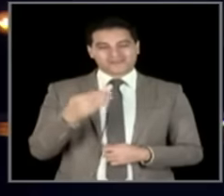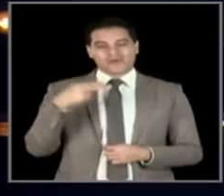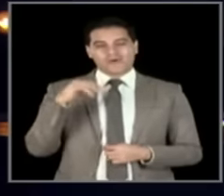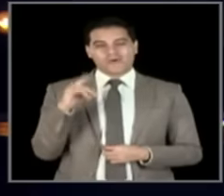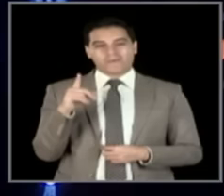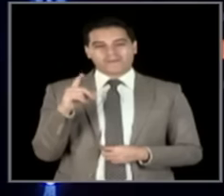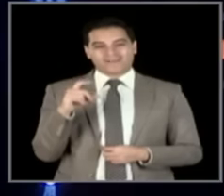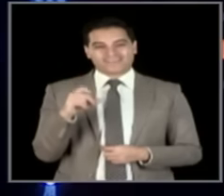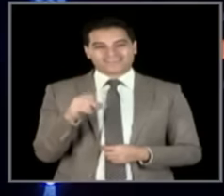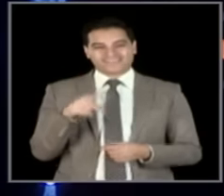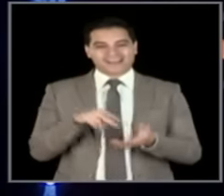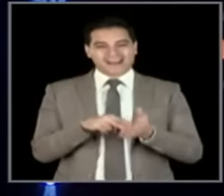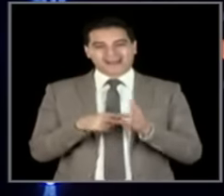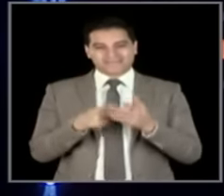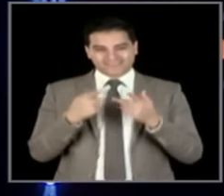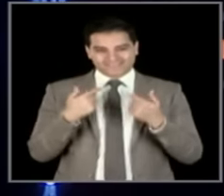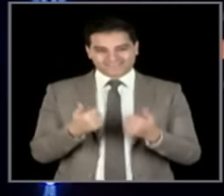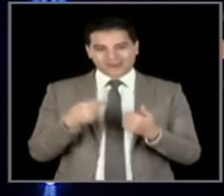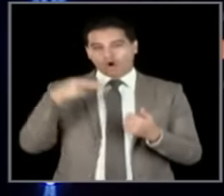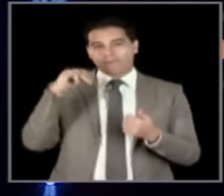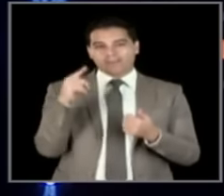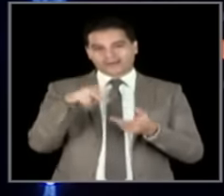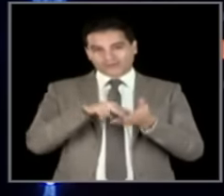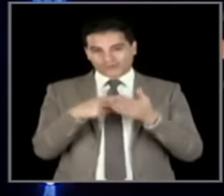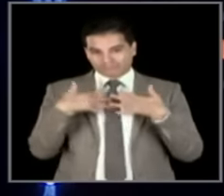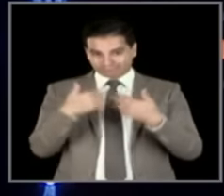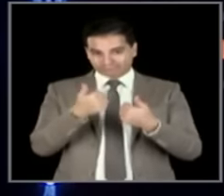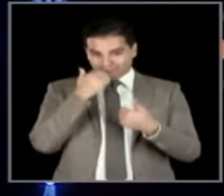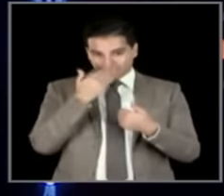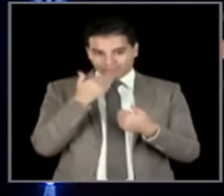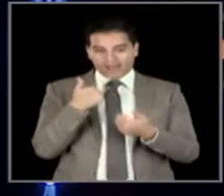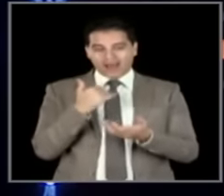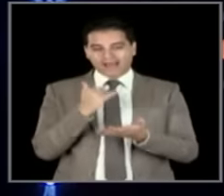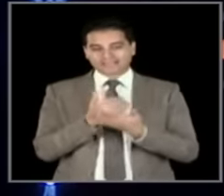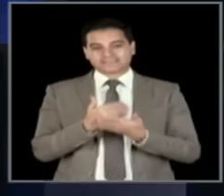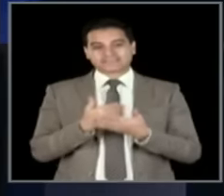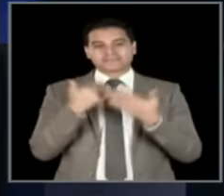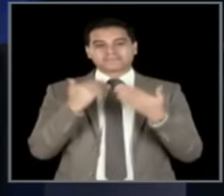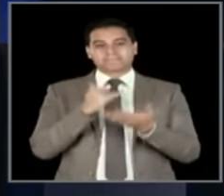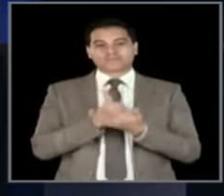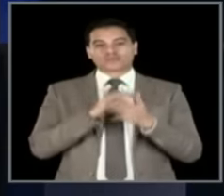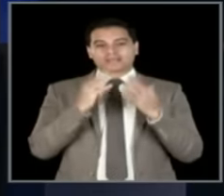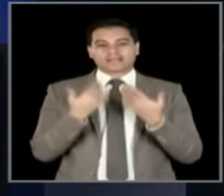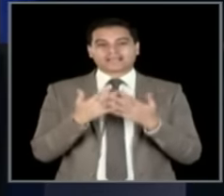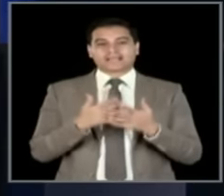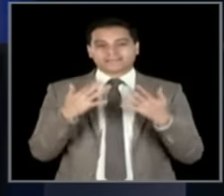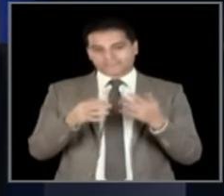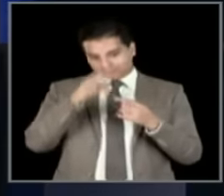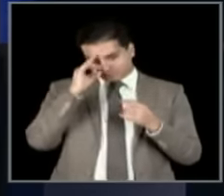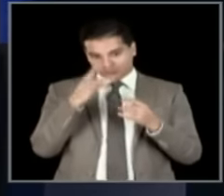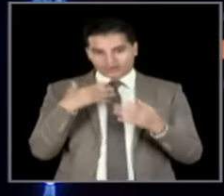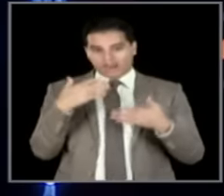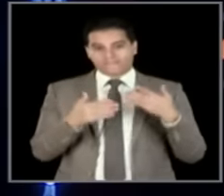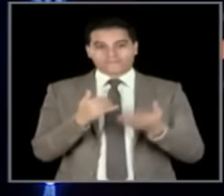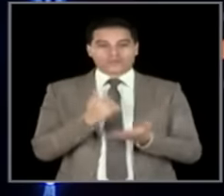عمر، ازيك يا عمر؟ الحمد لله. احساسك ايه؟ والله يعني مسؤوليه كبيره طبعا زي ما مريم قالت، بس احنا يعني ان شاء